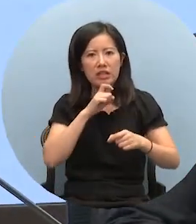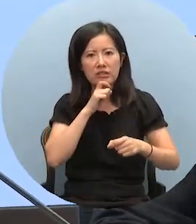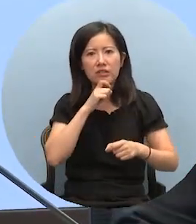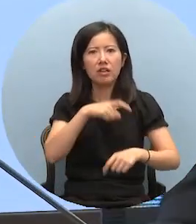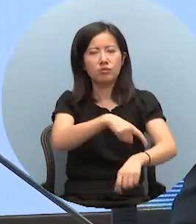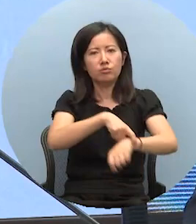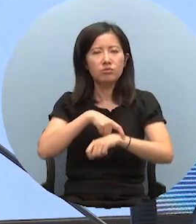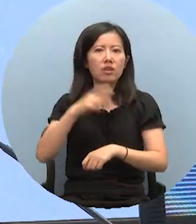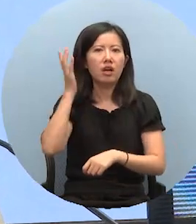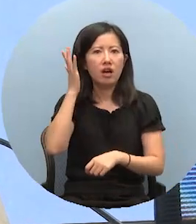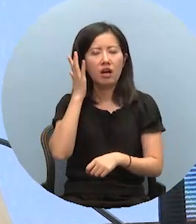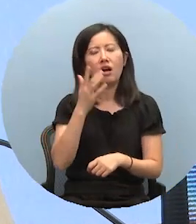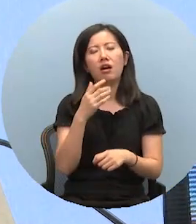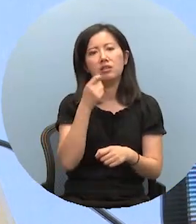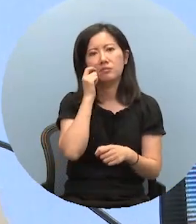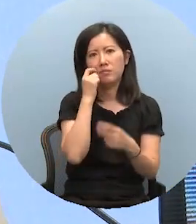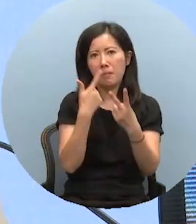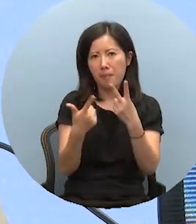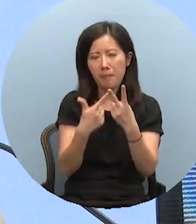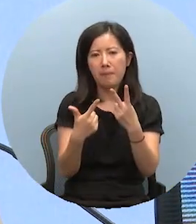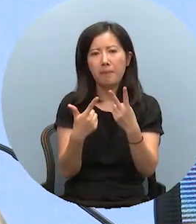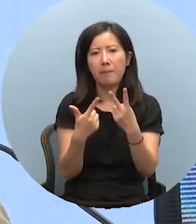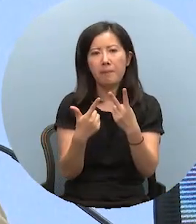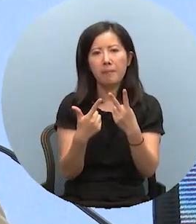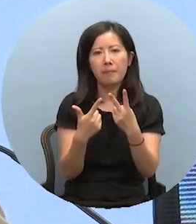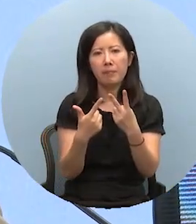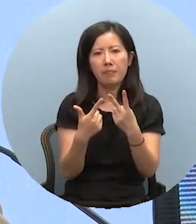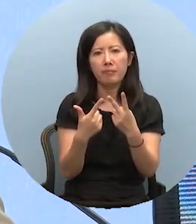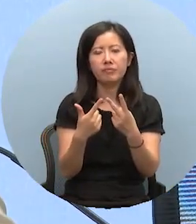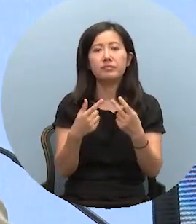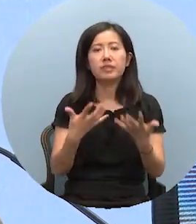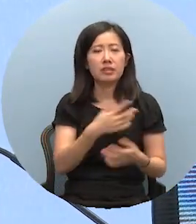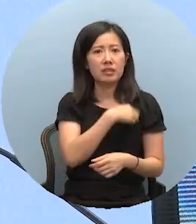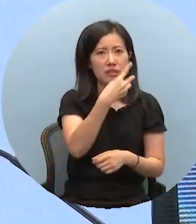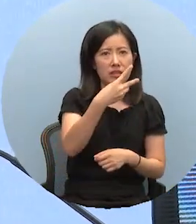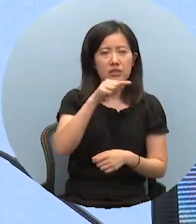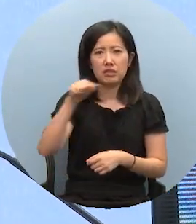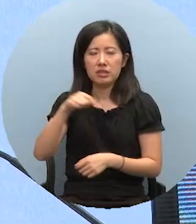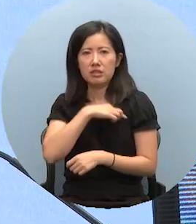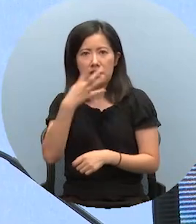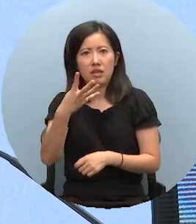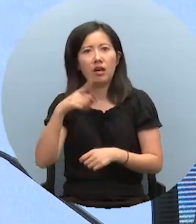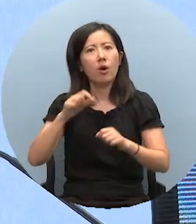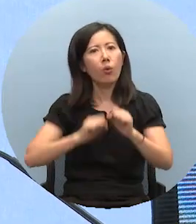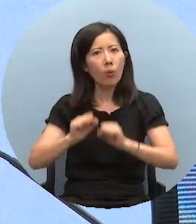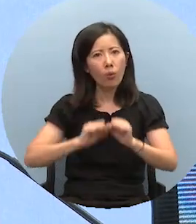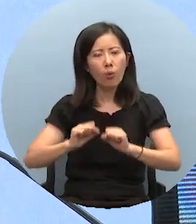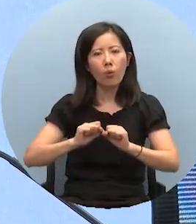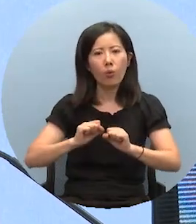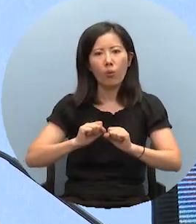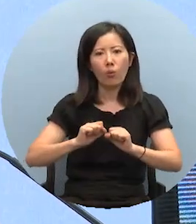了另外一名28歲的男子。總括來說，星期二至星期四的行